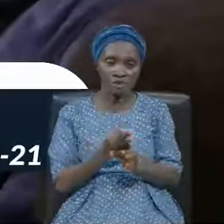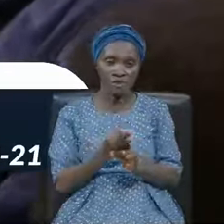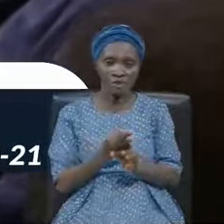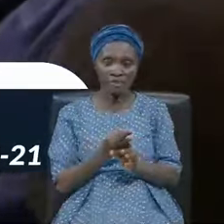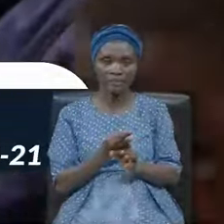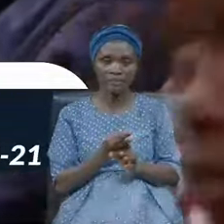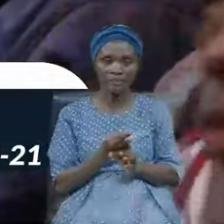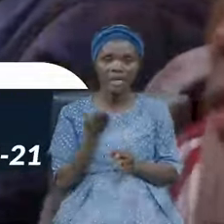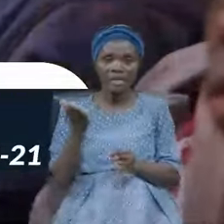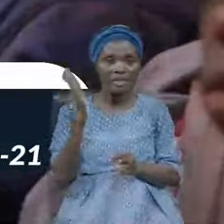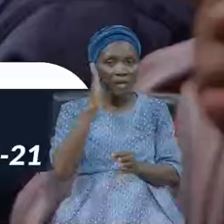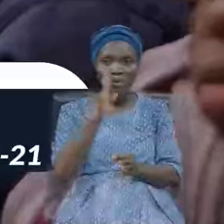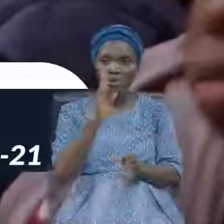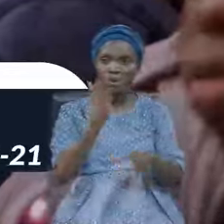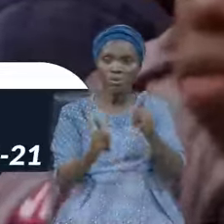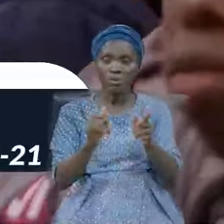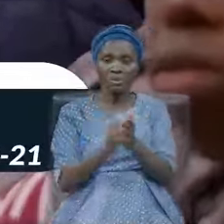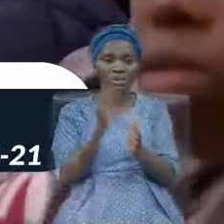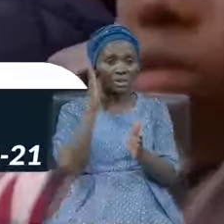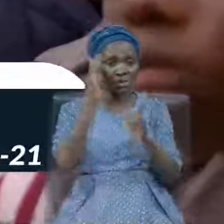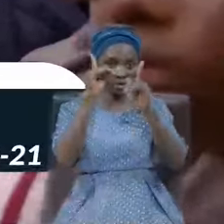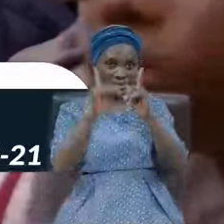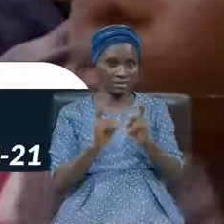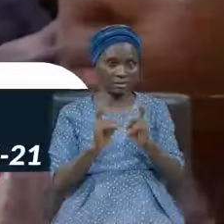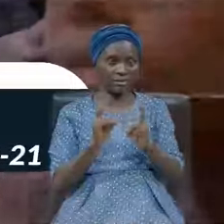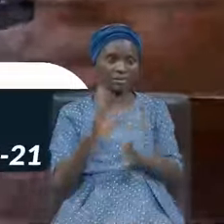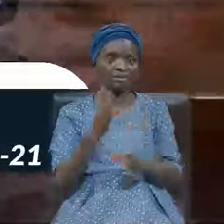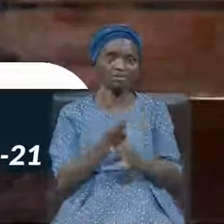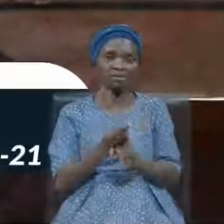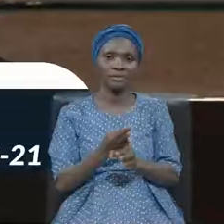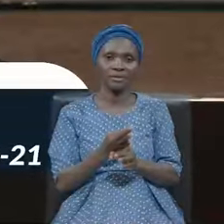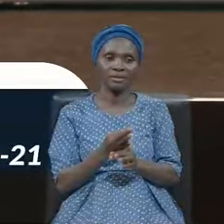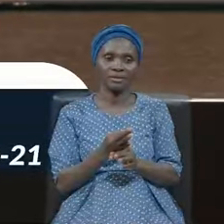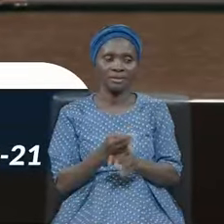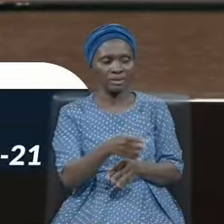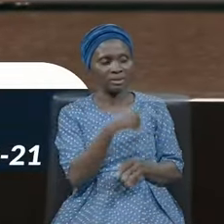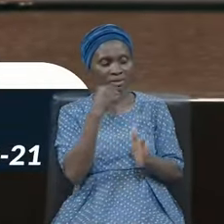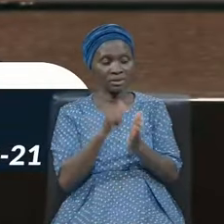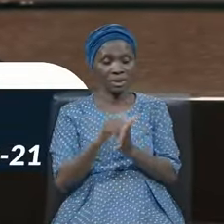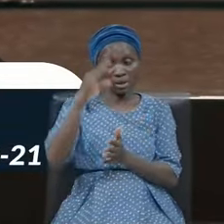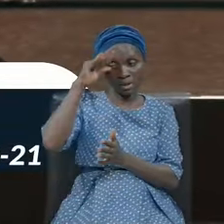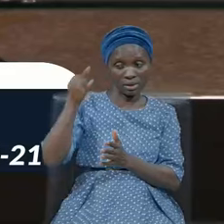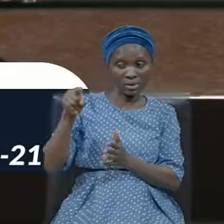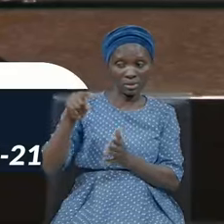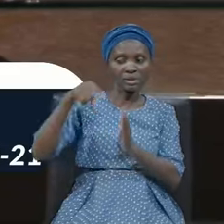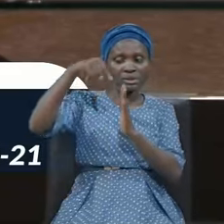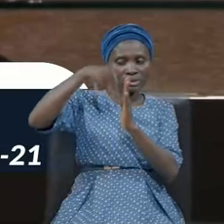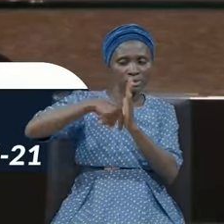qui vont éprouver votre foi. Ils disent qu'il est profond. On va